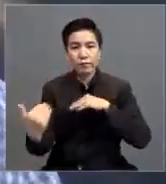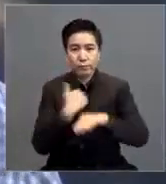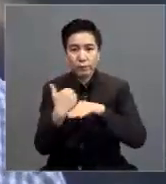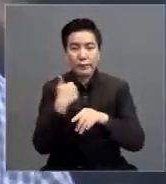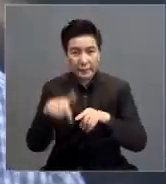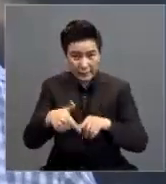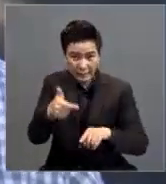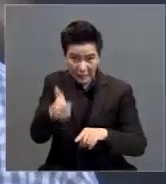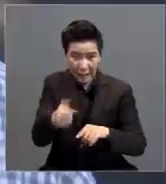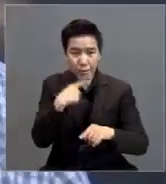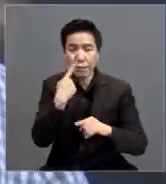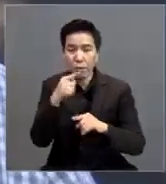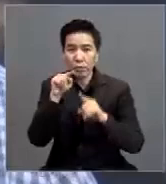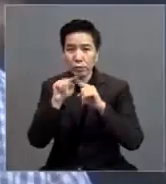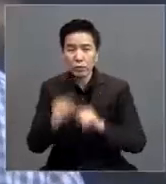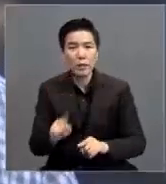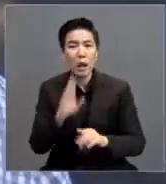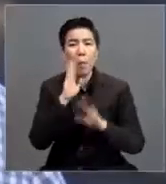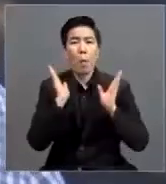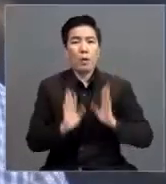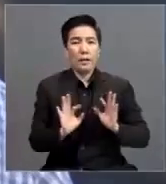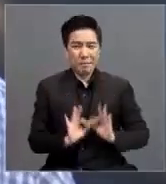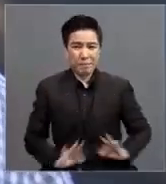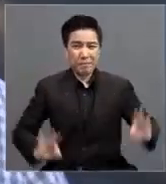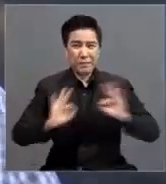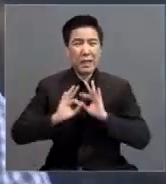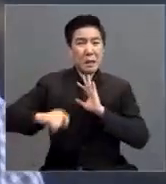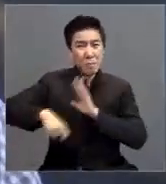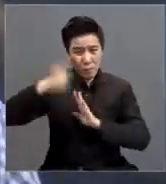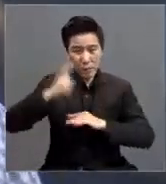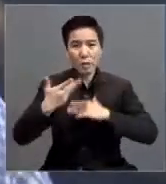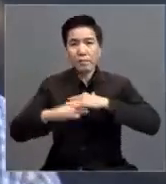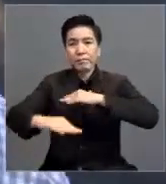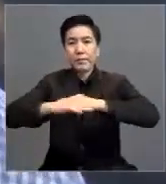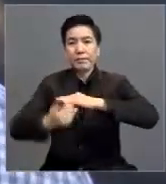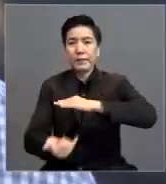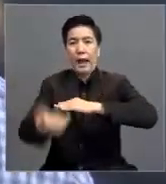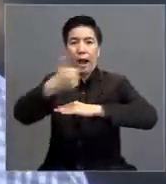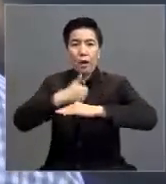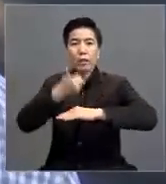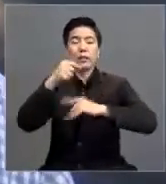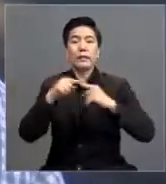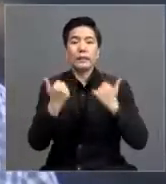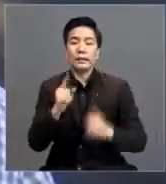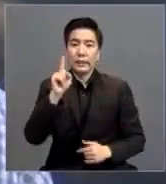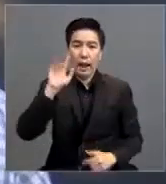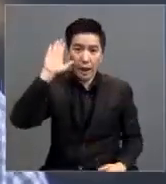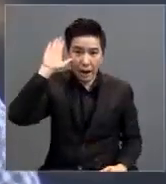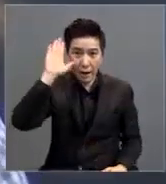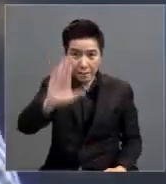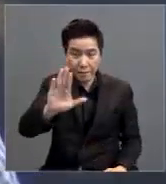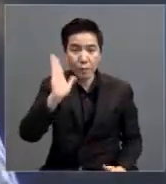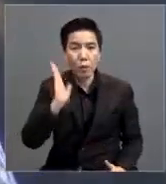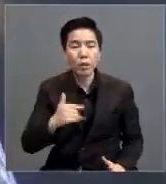อ ัน ที่เคยผ่อนผันมาก่อนหน้านี้ก็เฉพาะคนที่จำเป็นจริงๆโดยเหตุผลเท่านั้นที่จะให้มีการผ่านได้รวมถึงห้าม